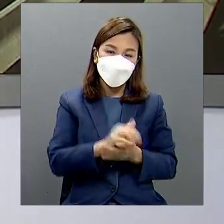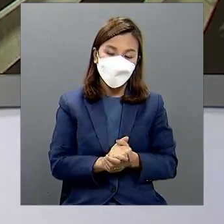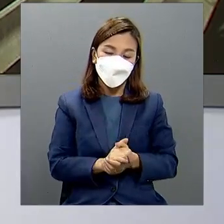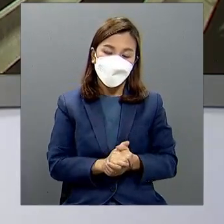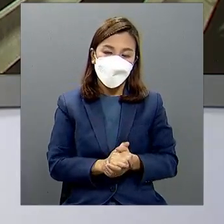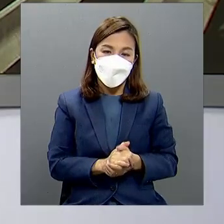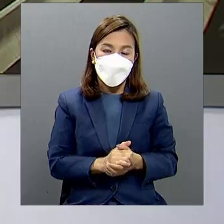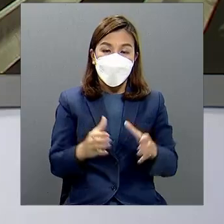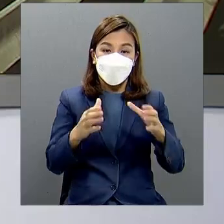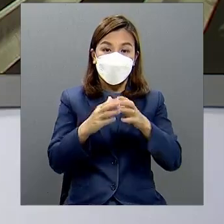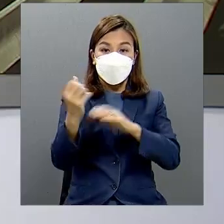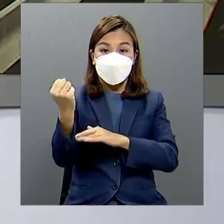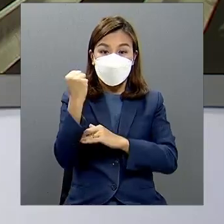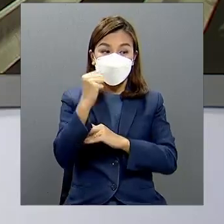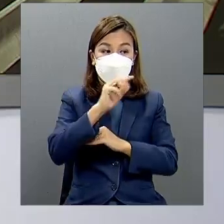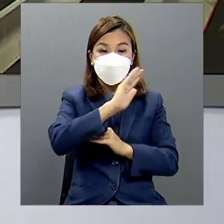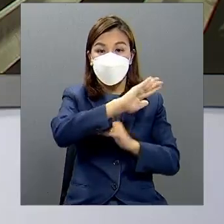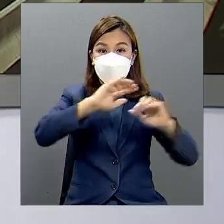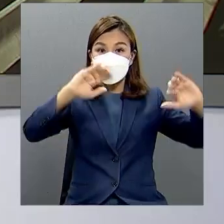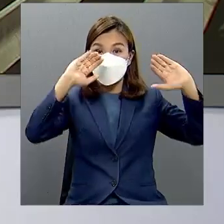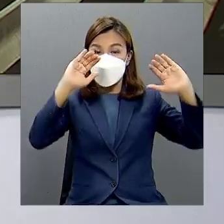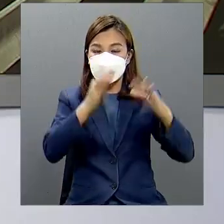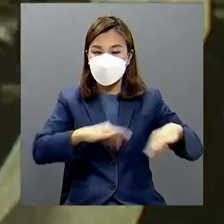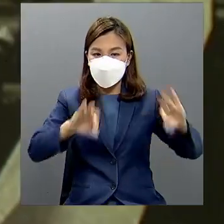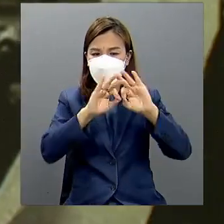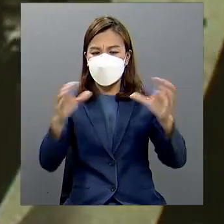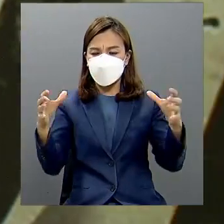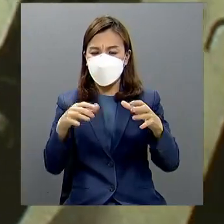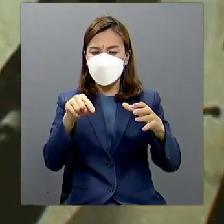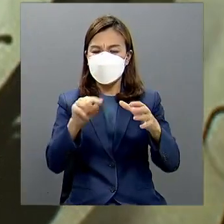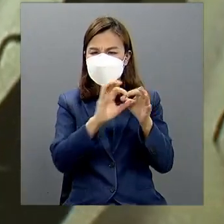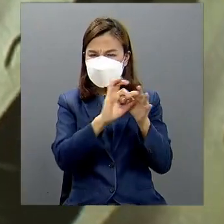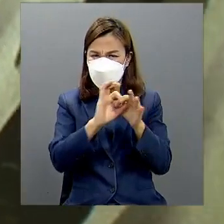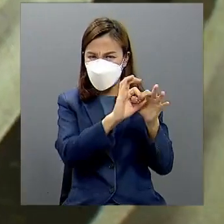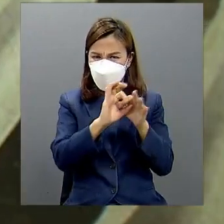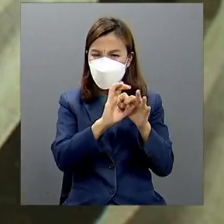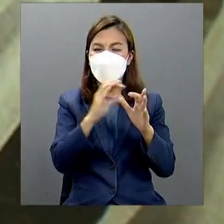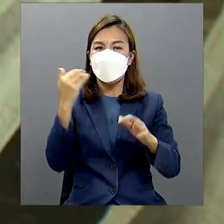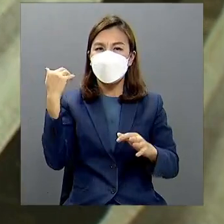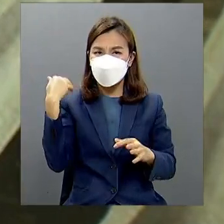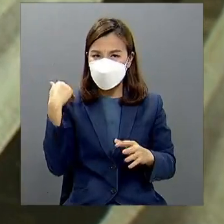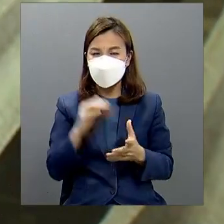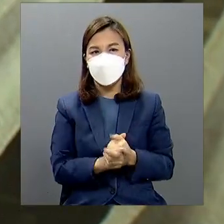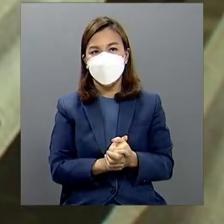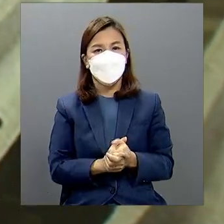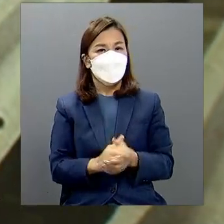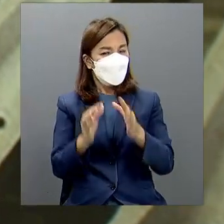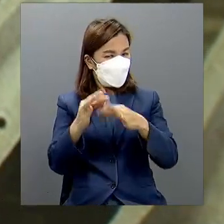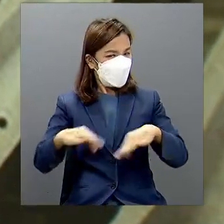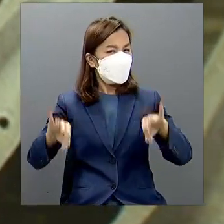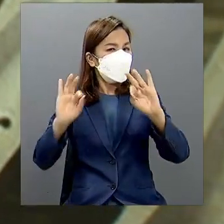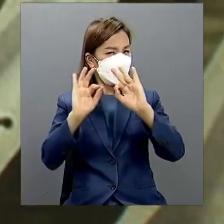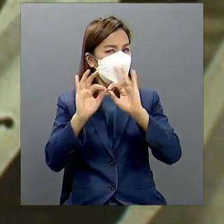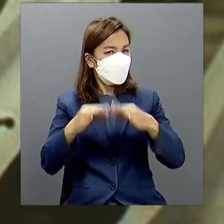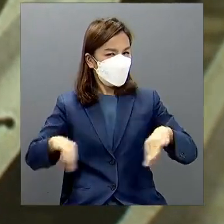งของรัฐบาลจะขึ้นอยู่กับการเมืองกลุ่มนี้ไปด้วยแล้วจุดเดือดจุดเสี่ยงจุดสำคัญที่สุดของ